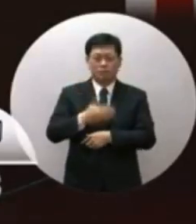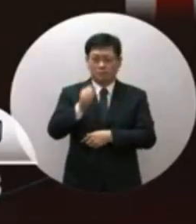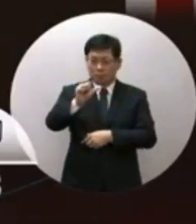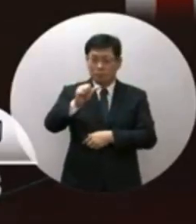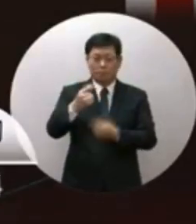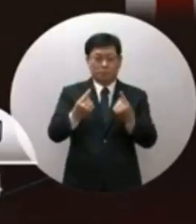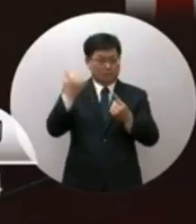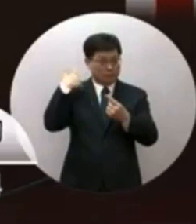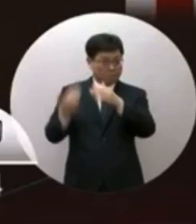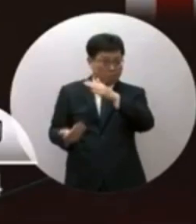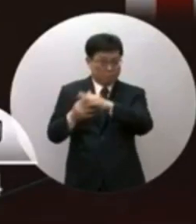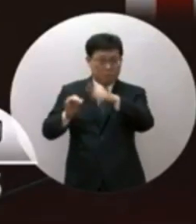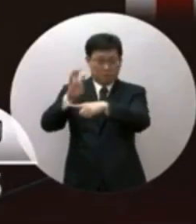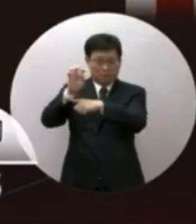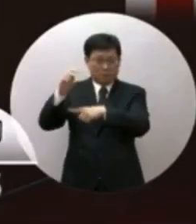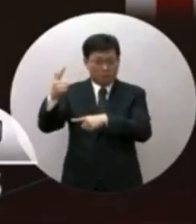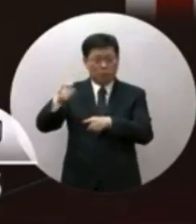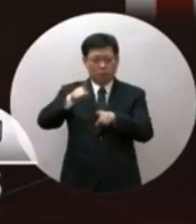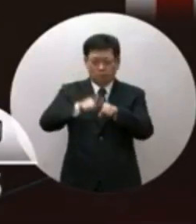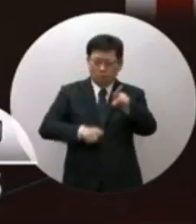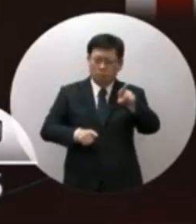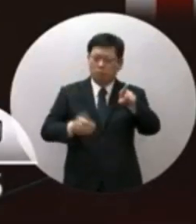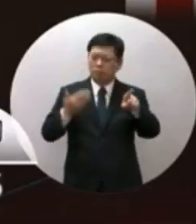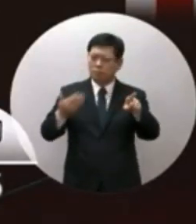上限40.6%，上移